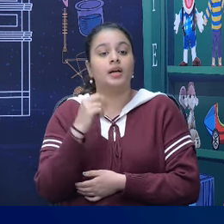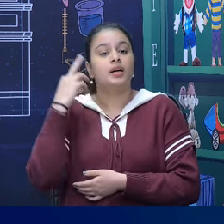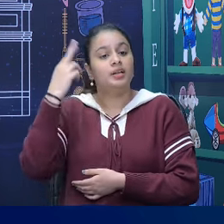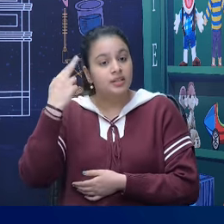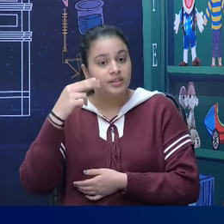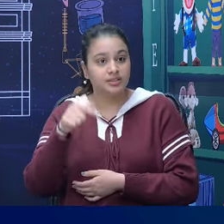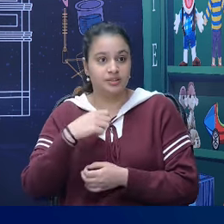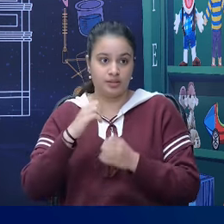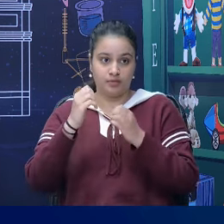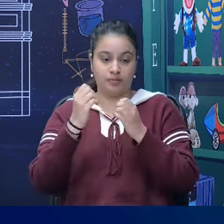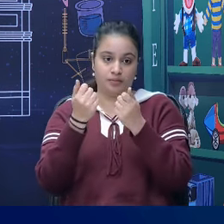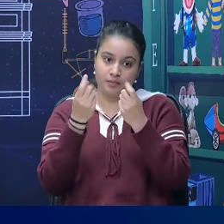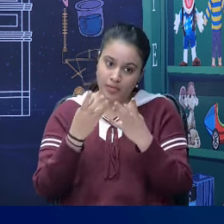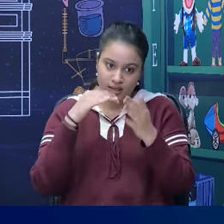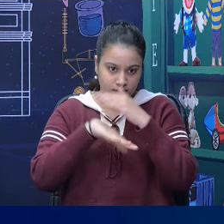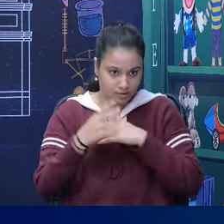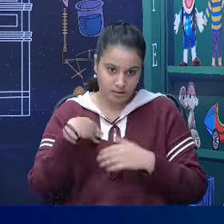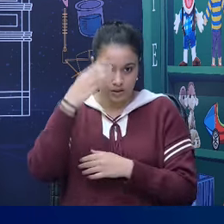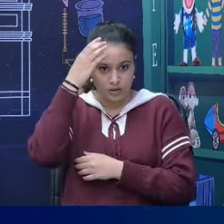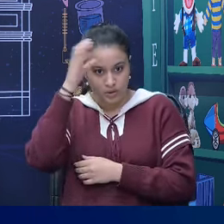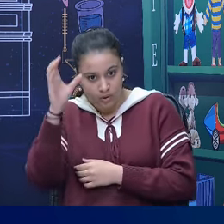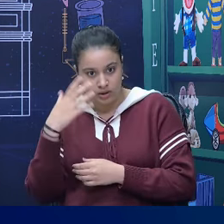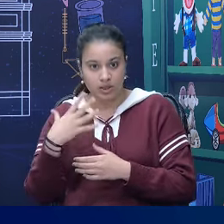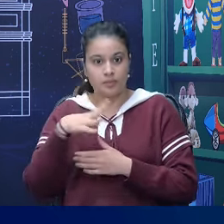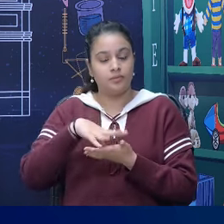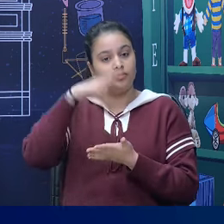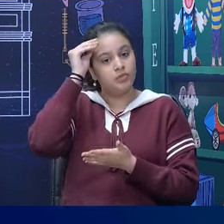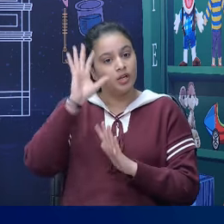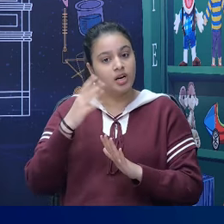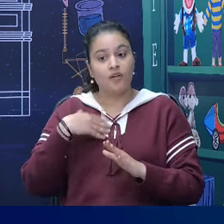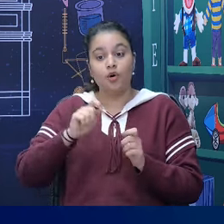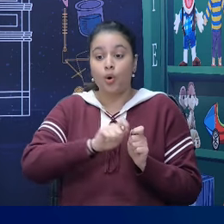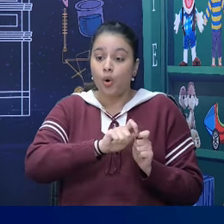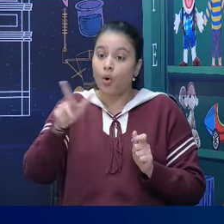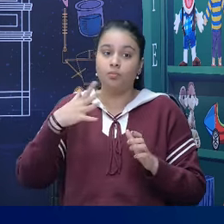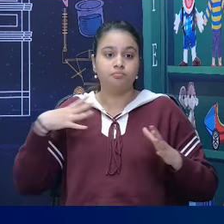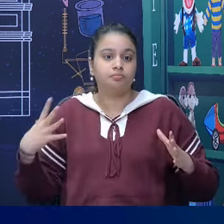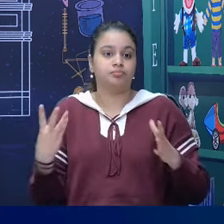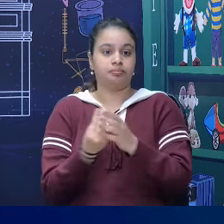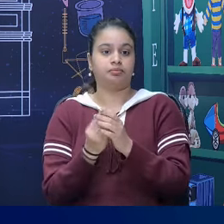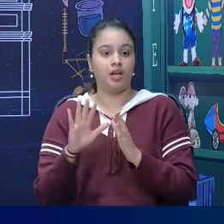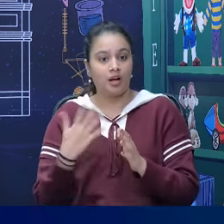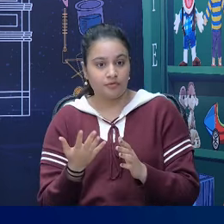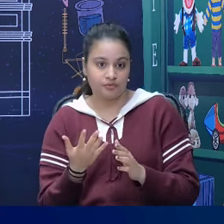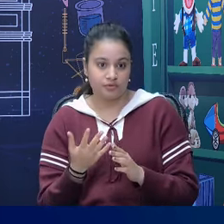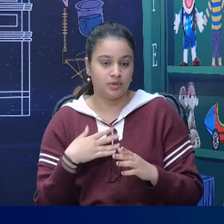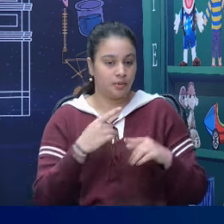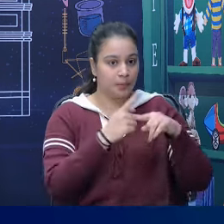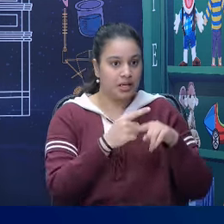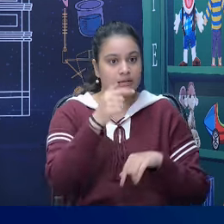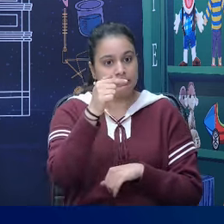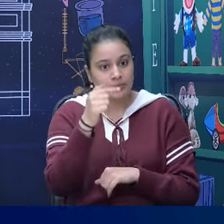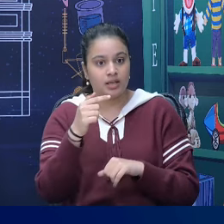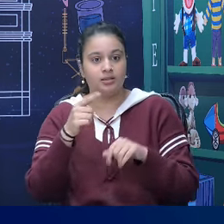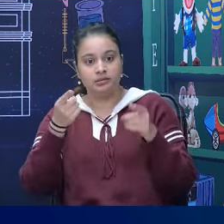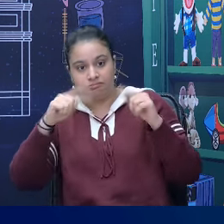जितने भी हमने कांसेप्ट सीखे सिमरन उन सबको जोड़ लेता है बिल्कुल बिल्कुल जैसे आपने अर्थमेटिक में जमा घटा गुणा भाग किया